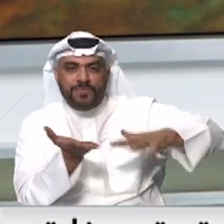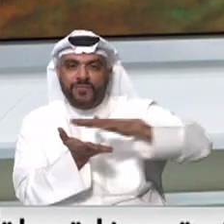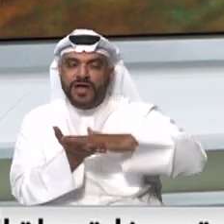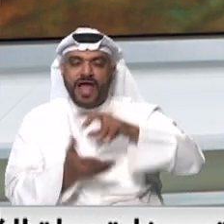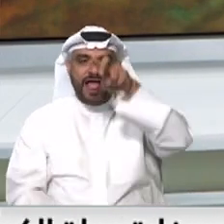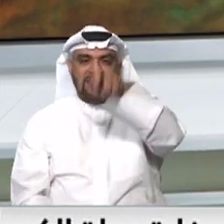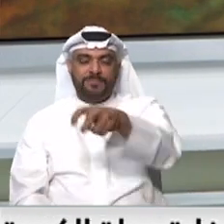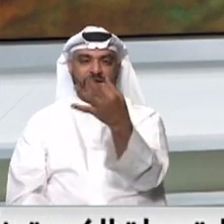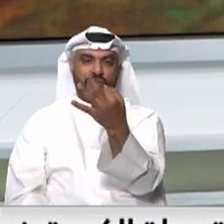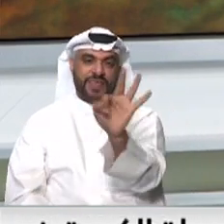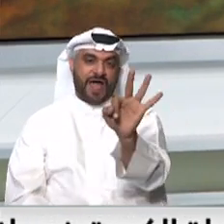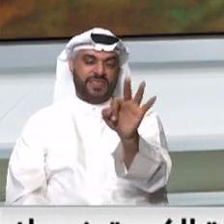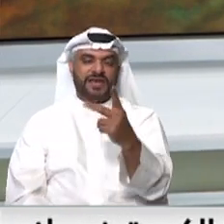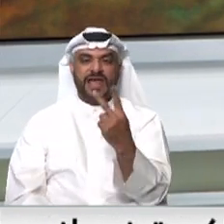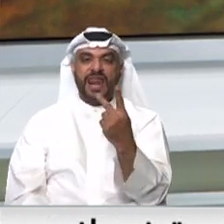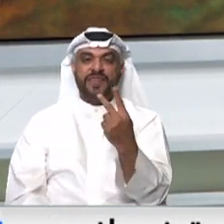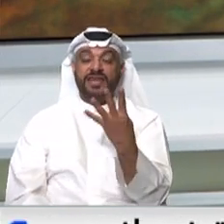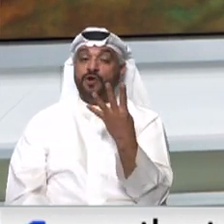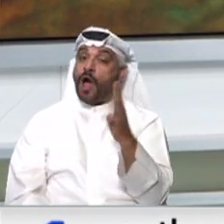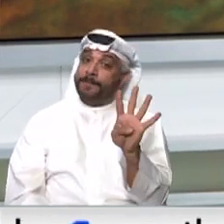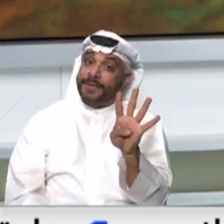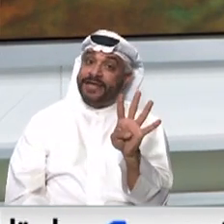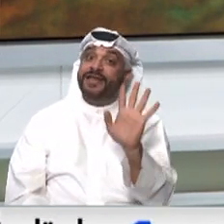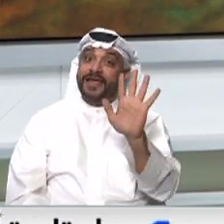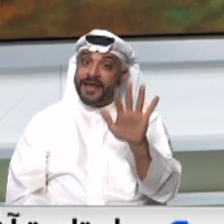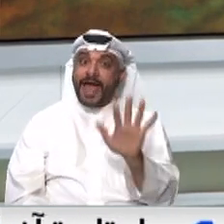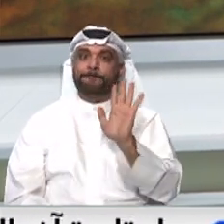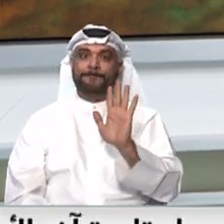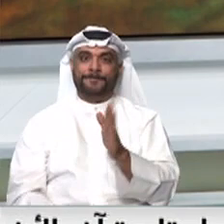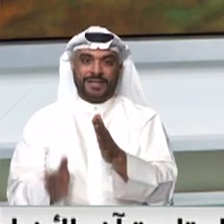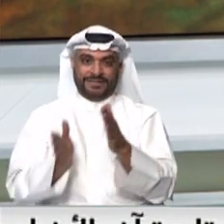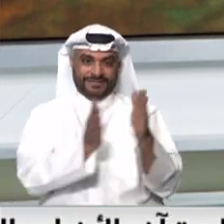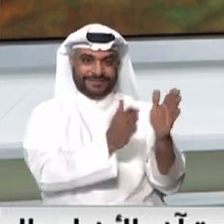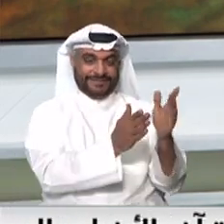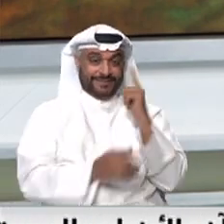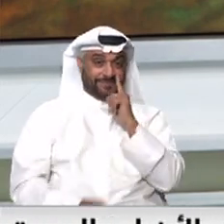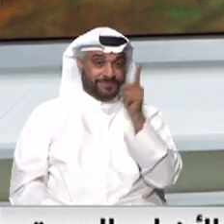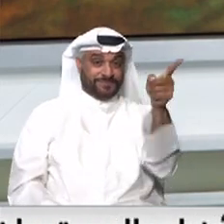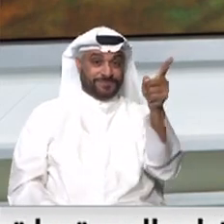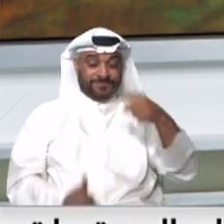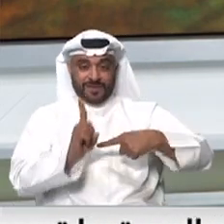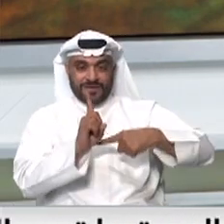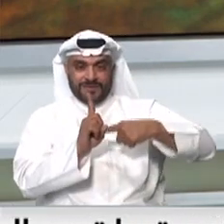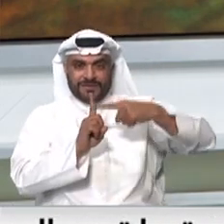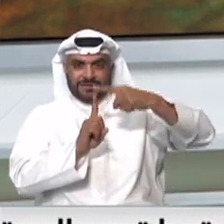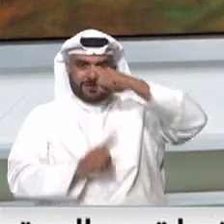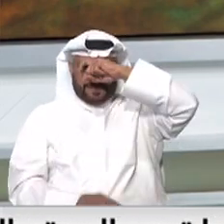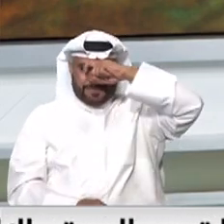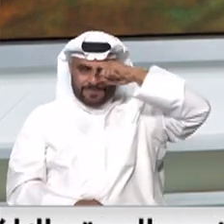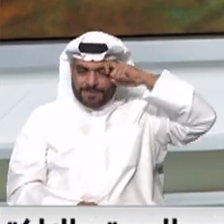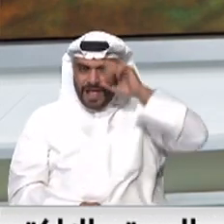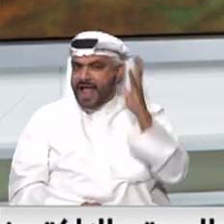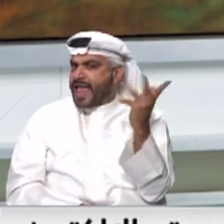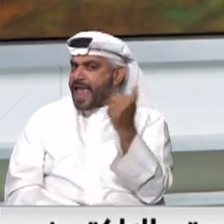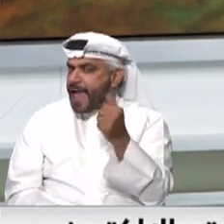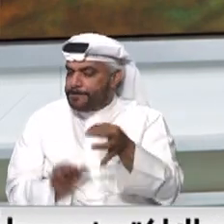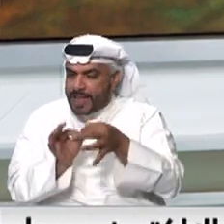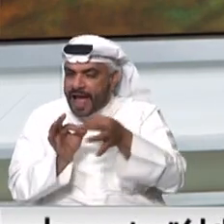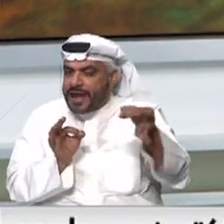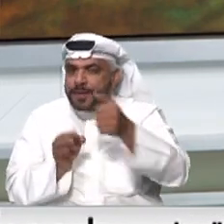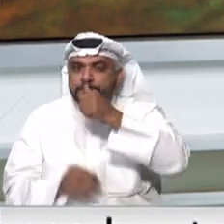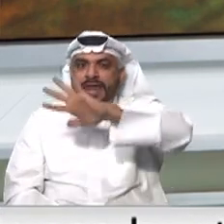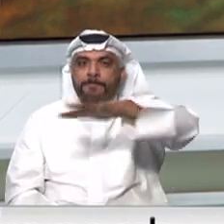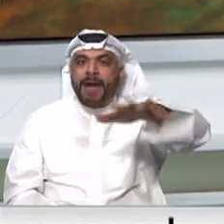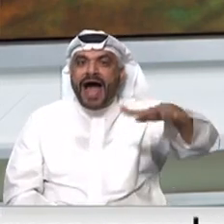38 الى 42 درجه مئويه في اغلب المناطق وايضا درجات الحراره في السواحل والجزر تتراوح ما بين ال